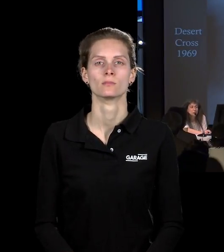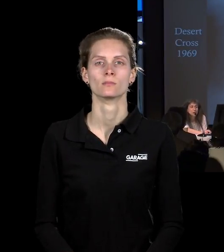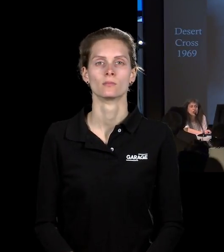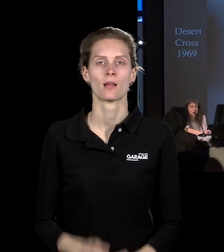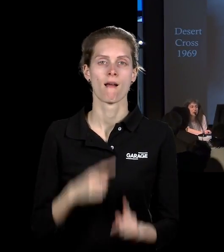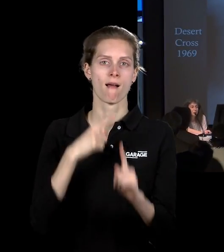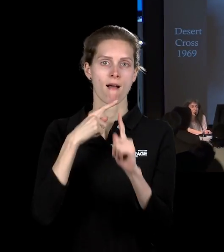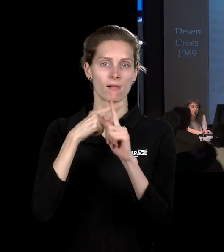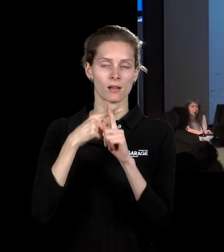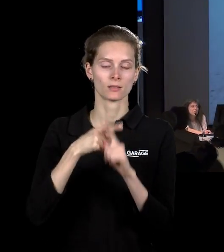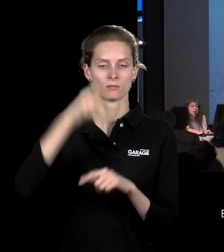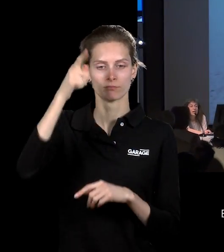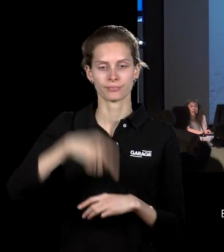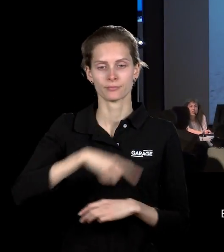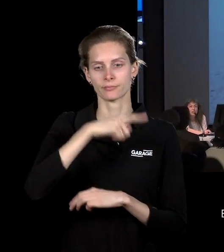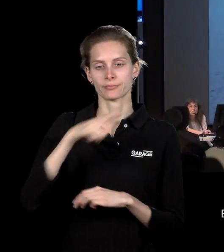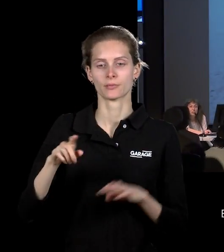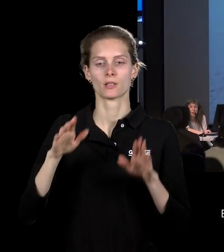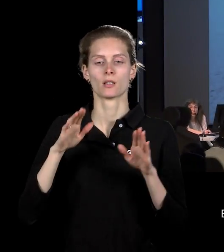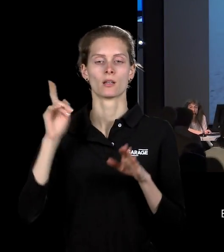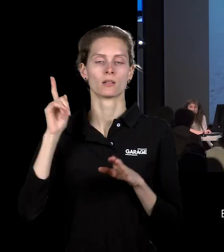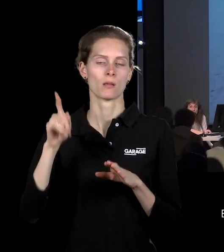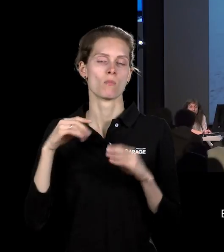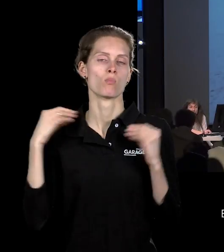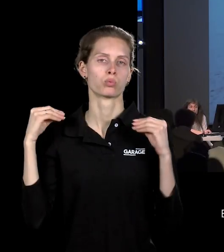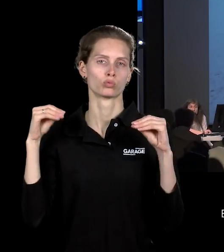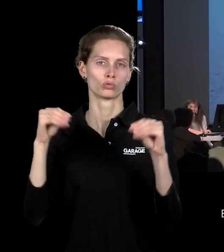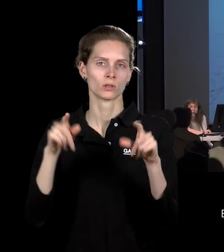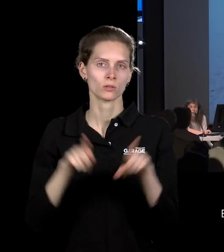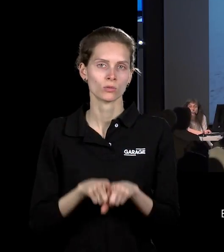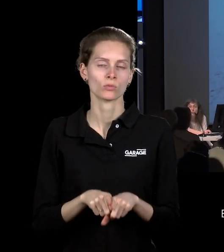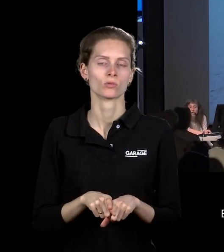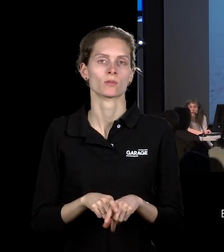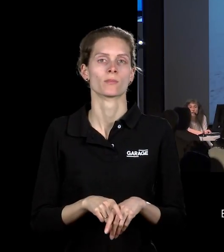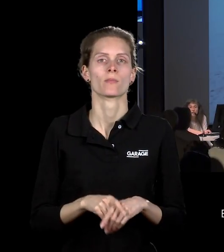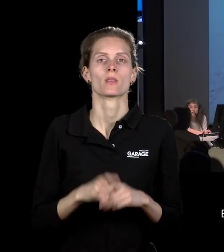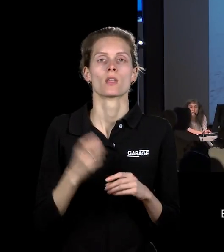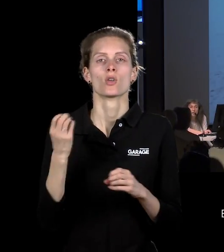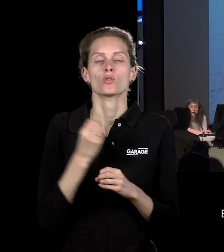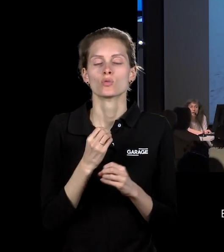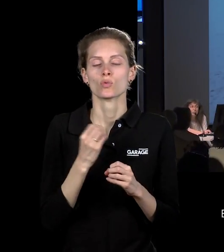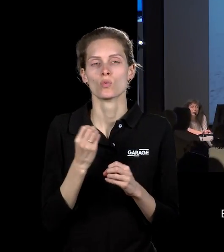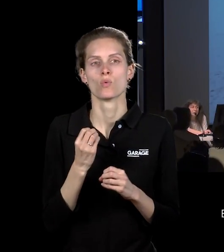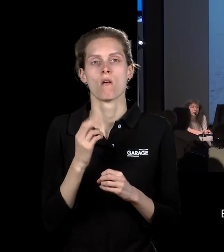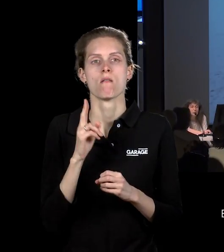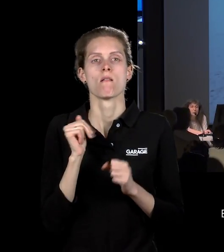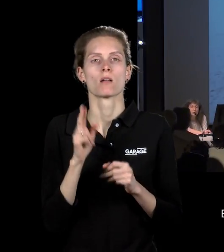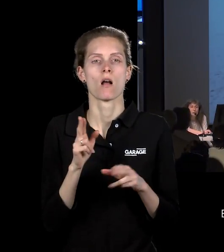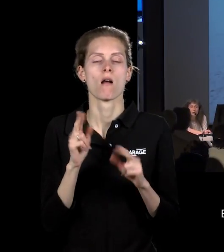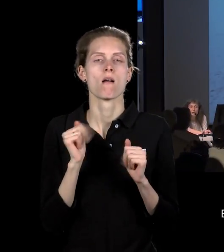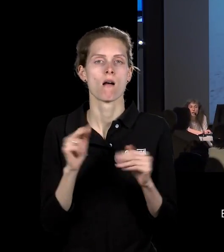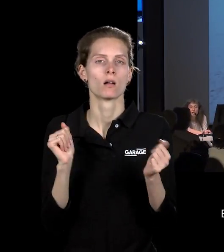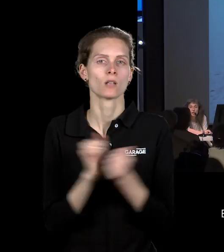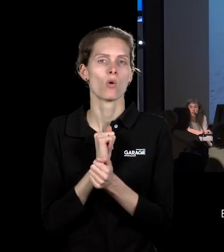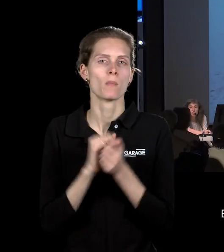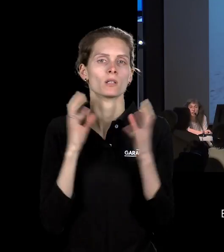крест тоже прочерченный в пустыне. И как еще один способ документации этого проекта. В это время Уолтер